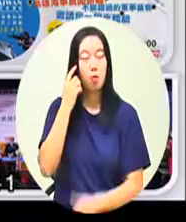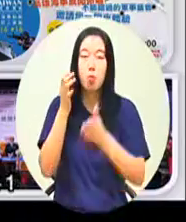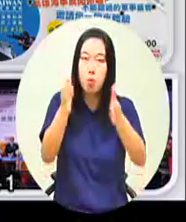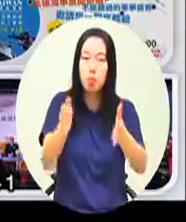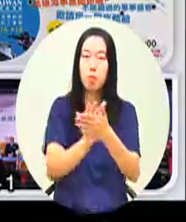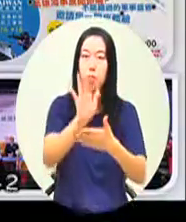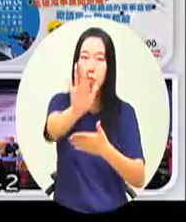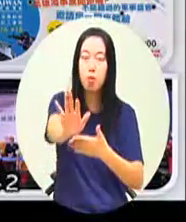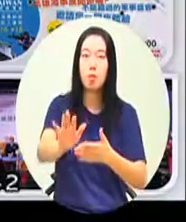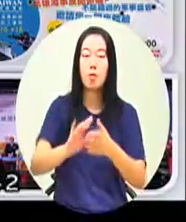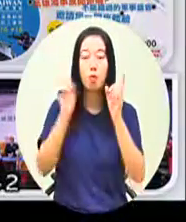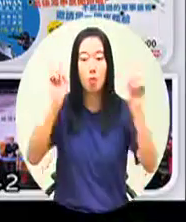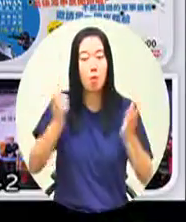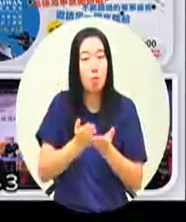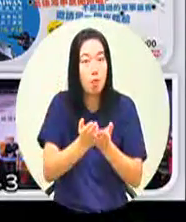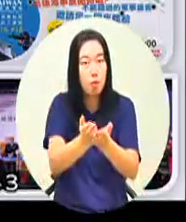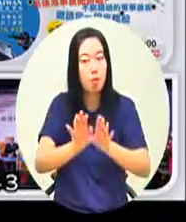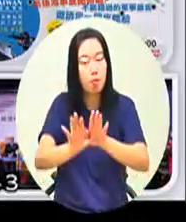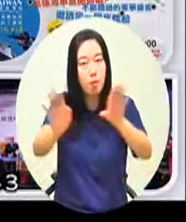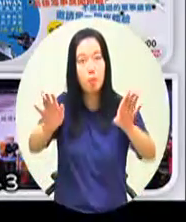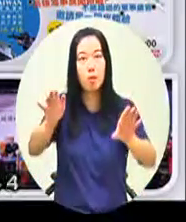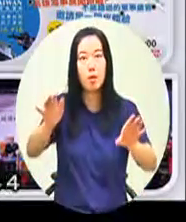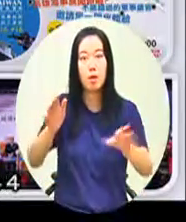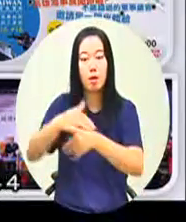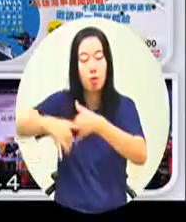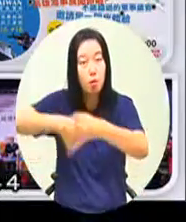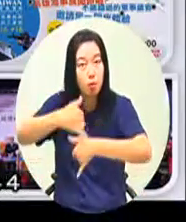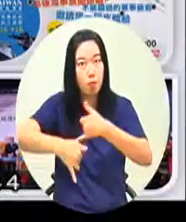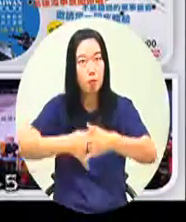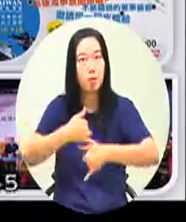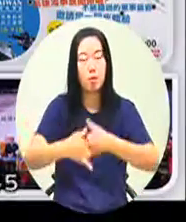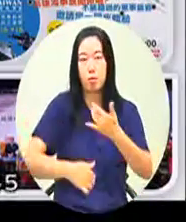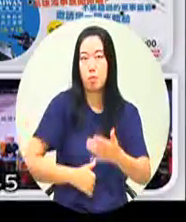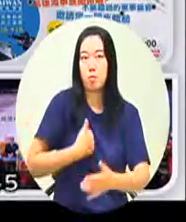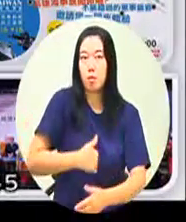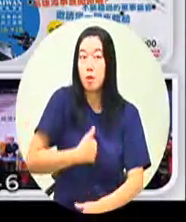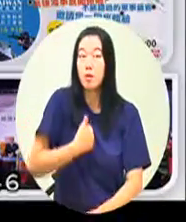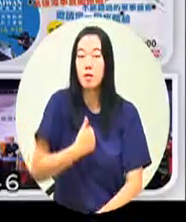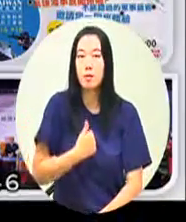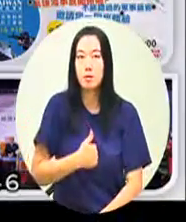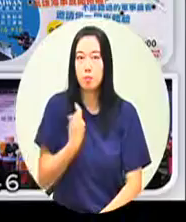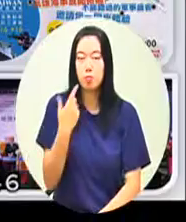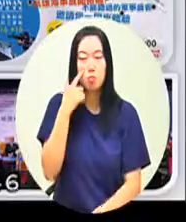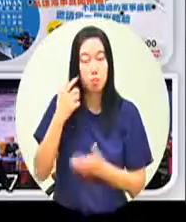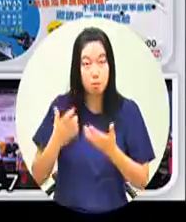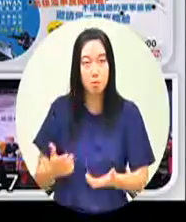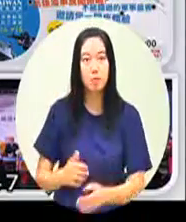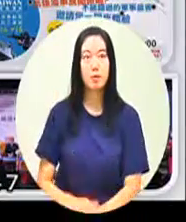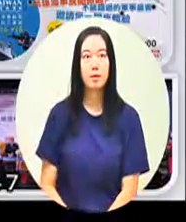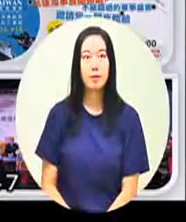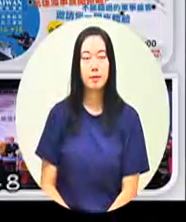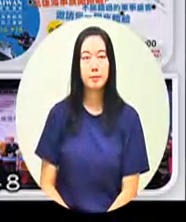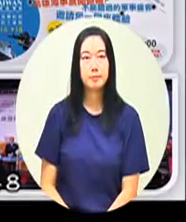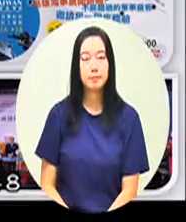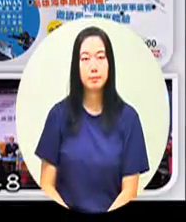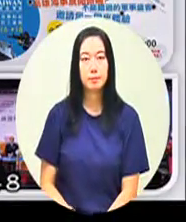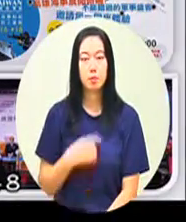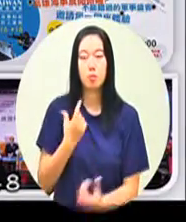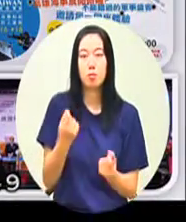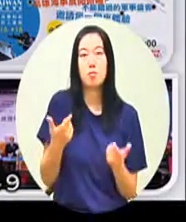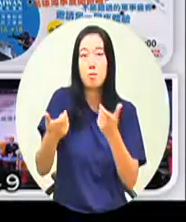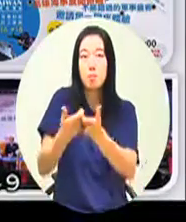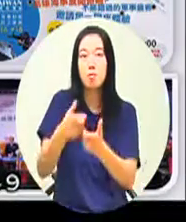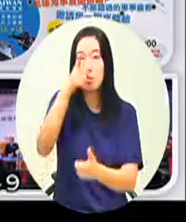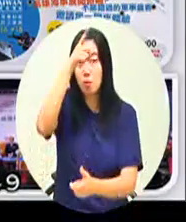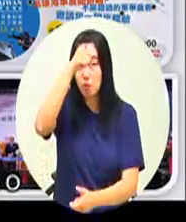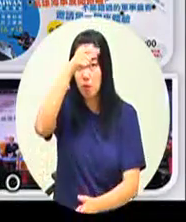来整个在游艇上面的发展或游艇活动的上面发展，其实是相当的重要。所以说我们当然配合整个亚洲